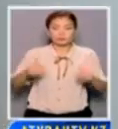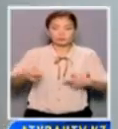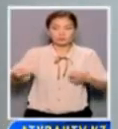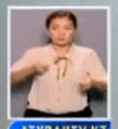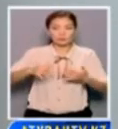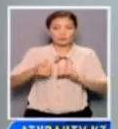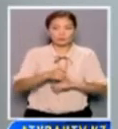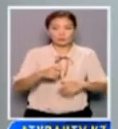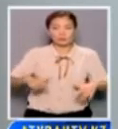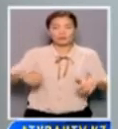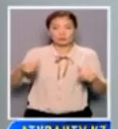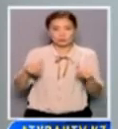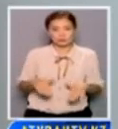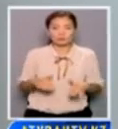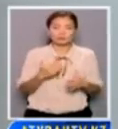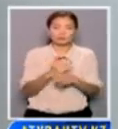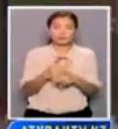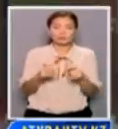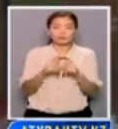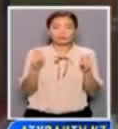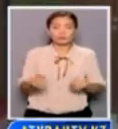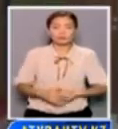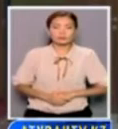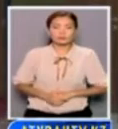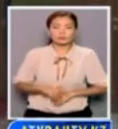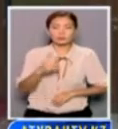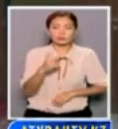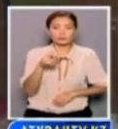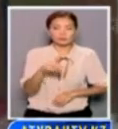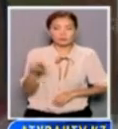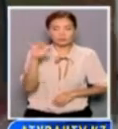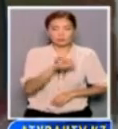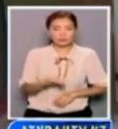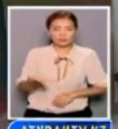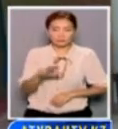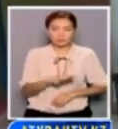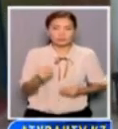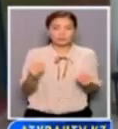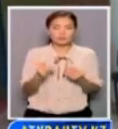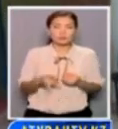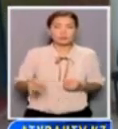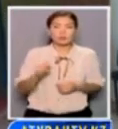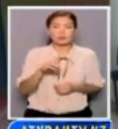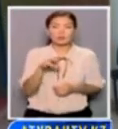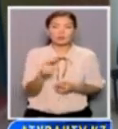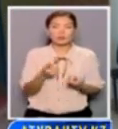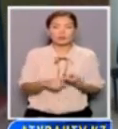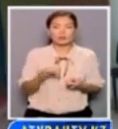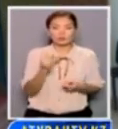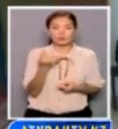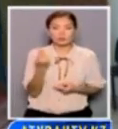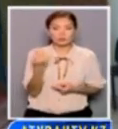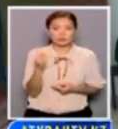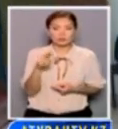билік ауыл тұрғындарының өтінішін аяқ асты етпеді. Мынау енді 100 жылдық тарихы бар. Киелі өңір Атырау қаласына қарасты Еркінғала